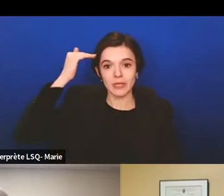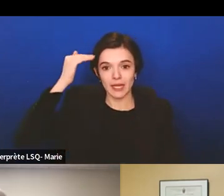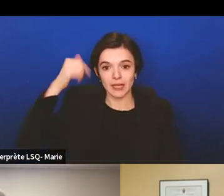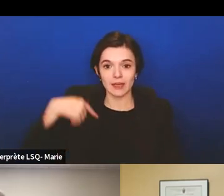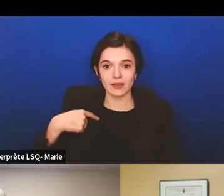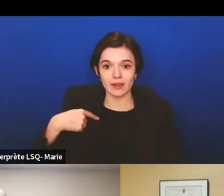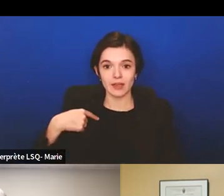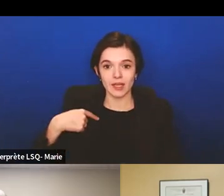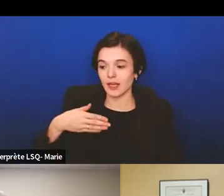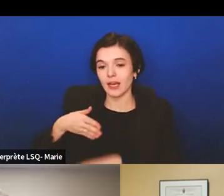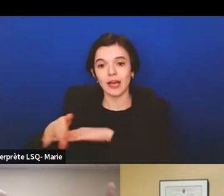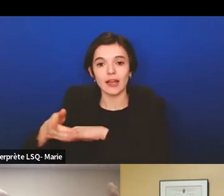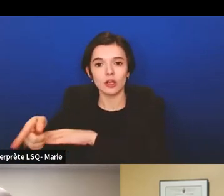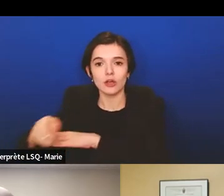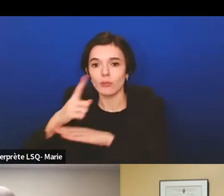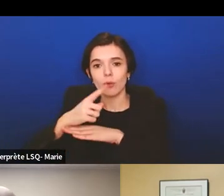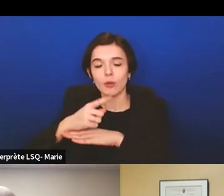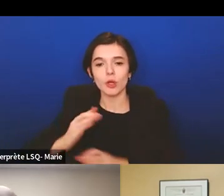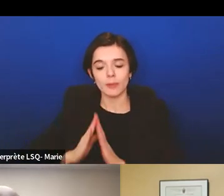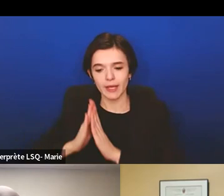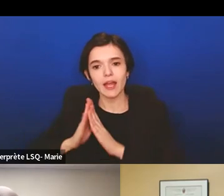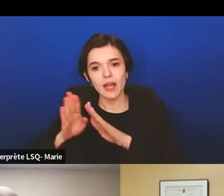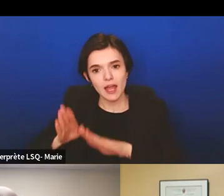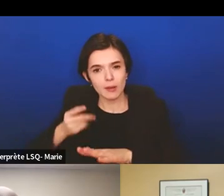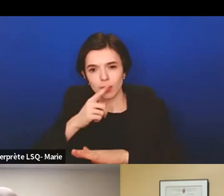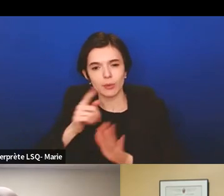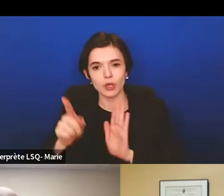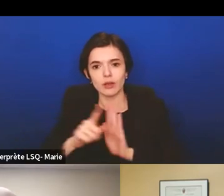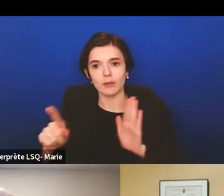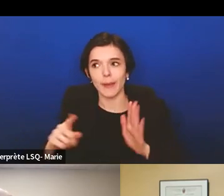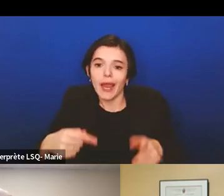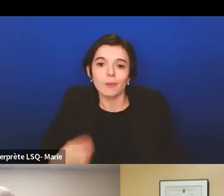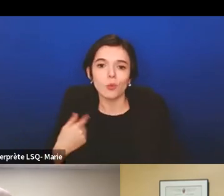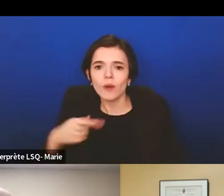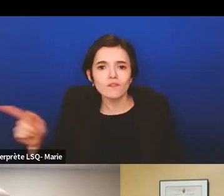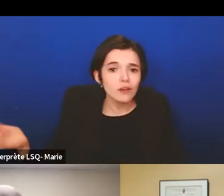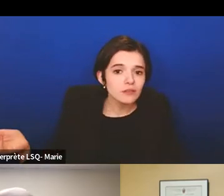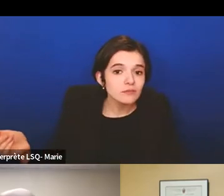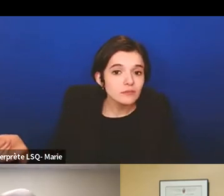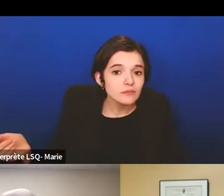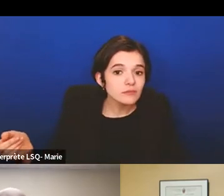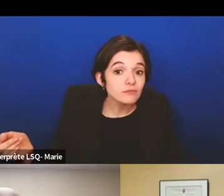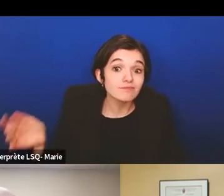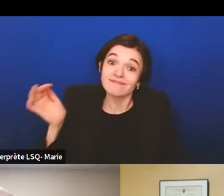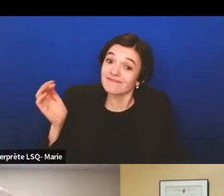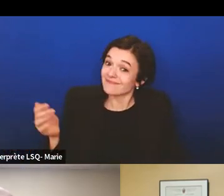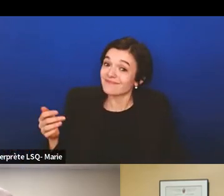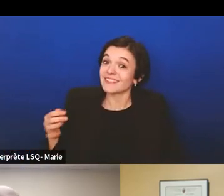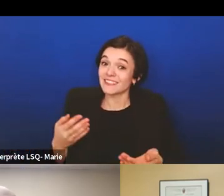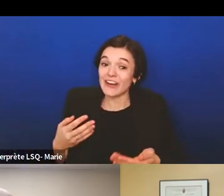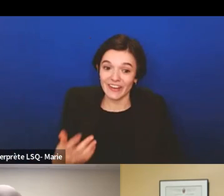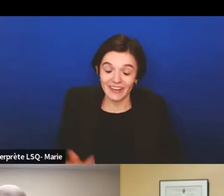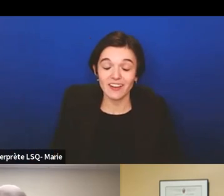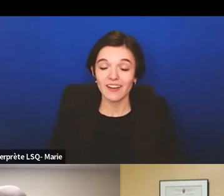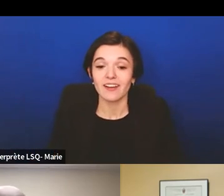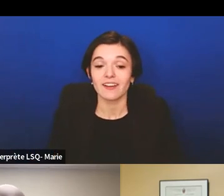peux pas faire mes 5 prières. Rien n'est configuré dans ce sens. Si je suis bouddhiste, ce n'est pas évident qu'on